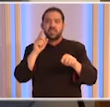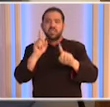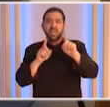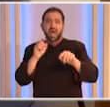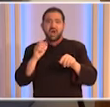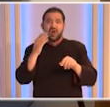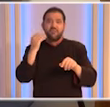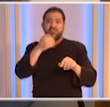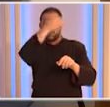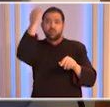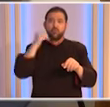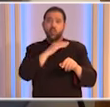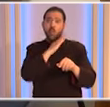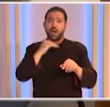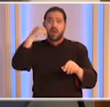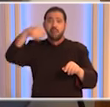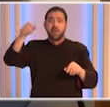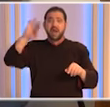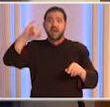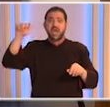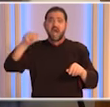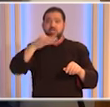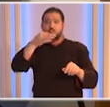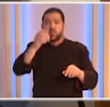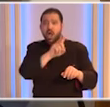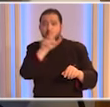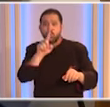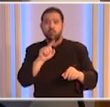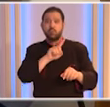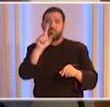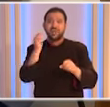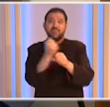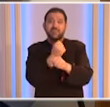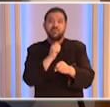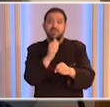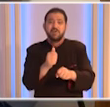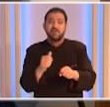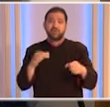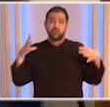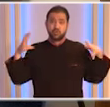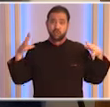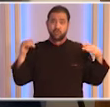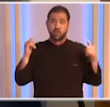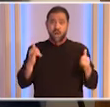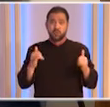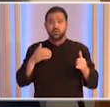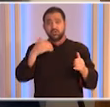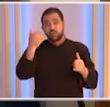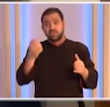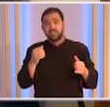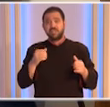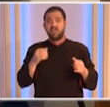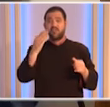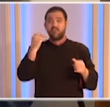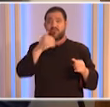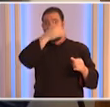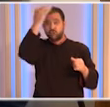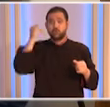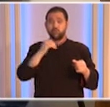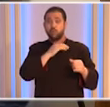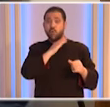dacă Fecioara ar fi zis nu primesc, nu s-ar fi putut împlini. Și îngerul, în momentul